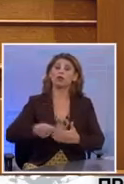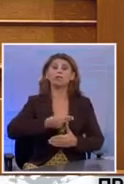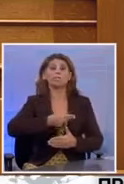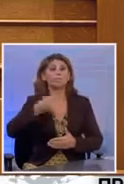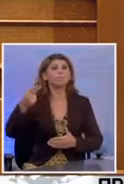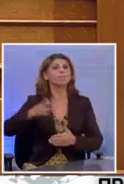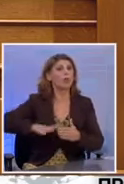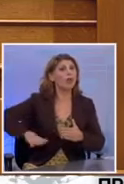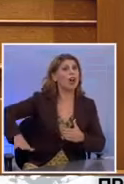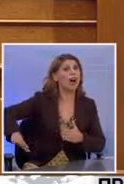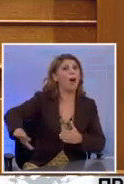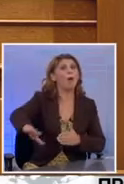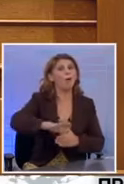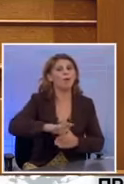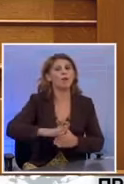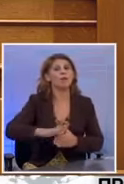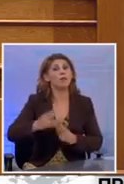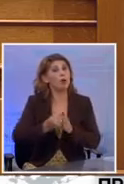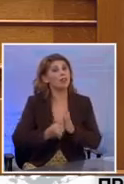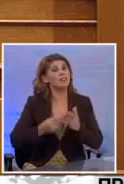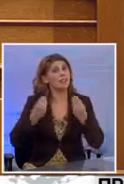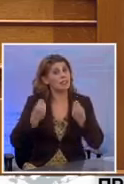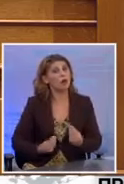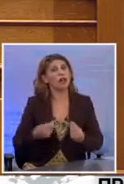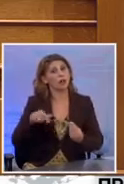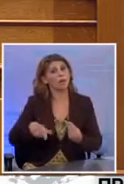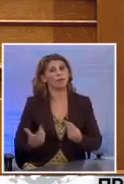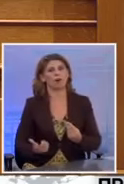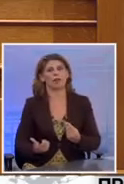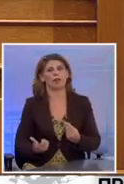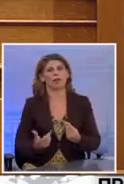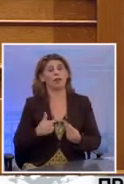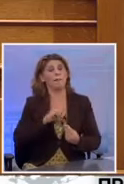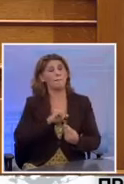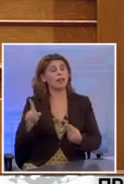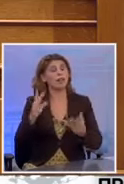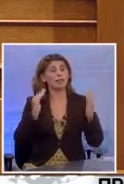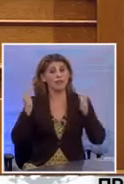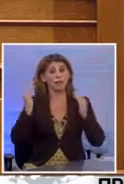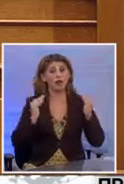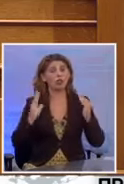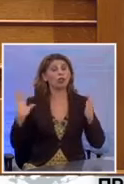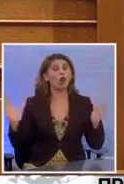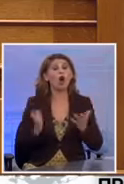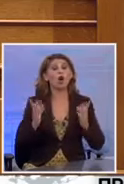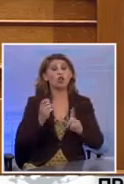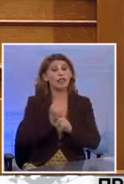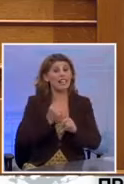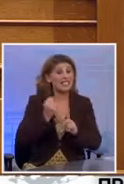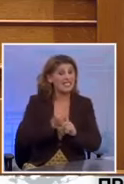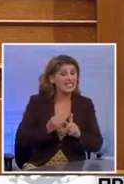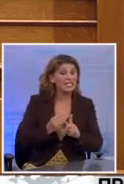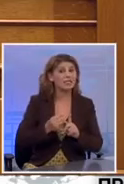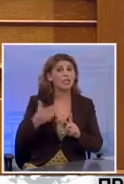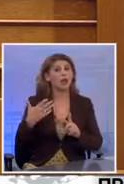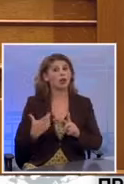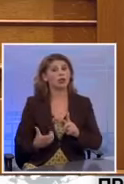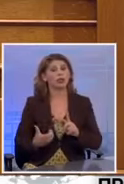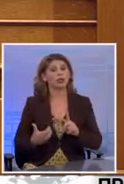λαού που αξίζει κάτι καλύτερο από αυτό που έχει. Και μην έχετε καμία αμφιβολία, κύριε Τσίπρα, ότι όσο και να ισχυρίζεστε ότι